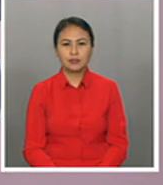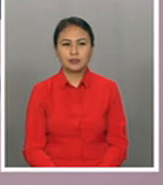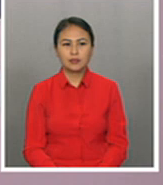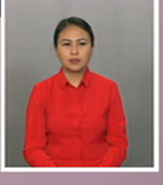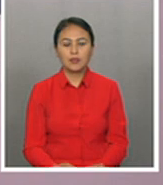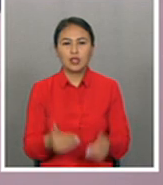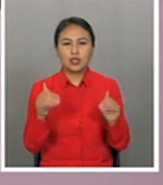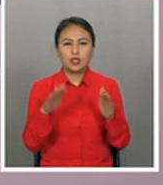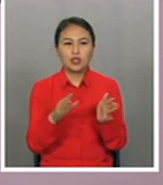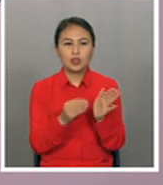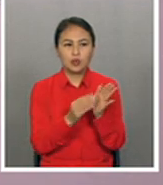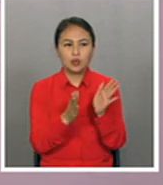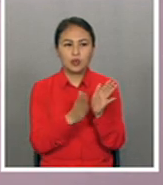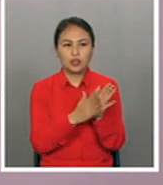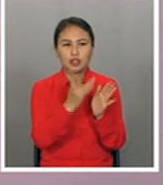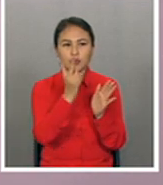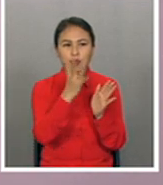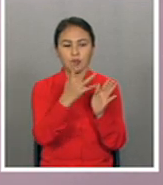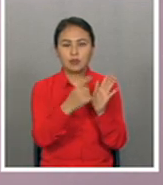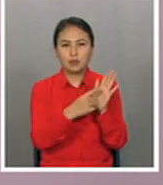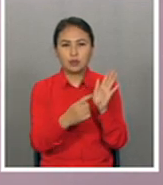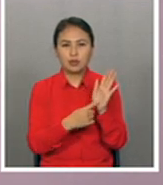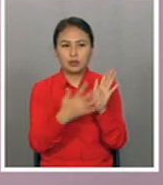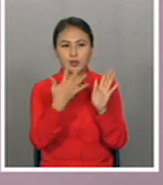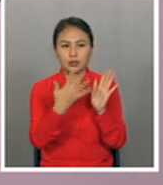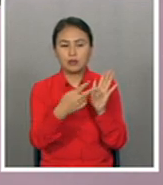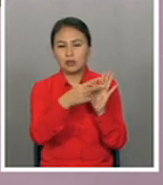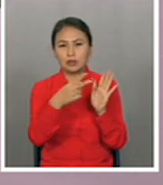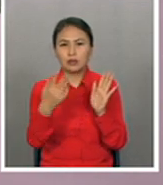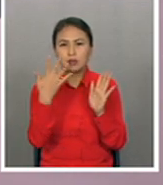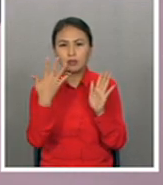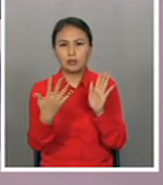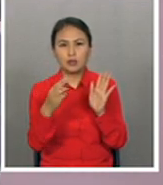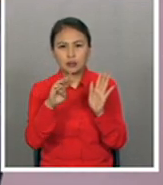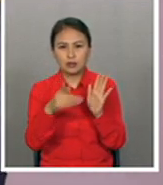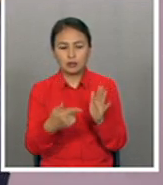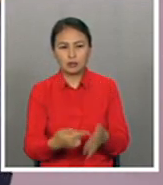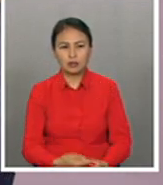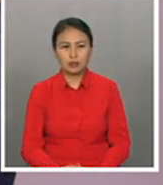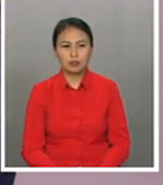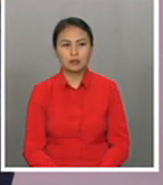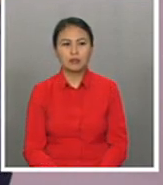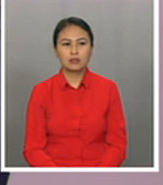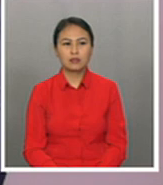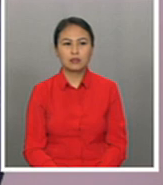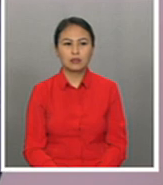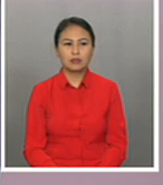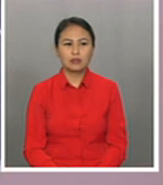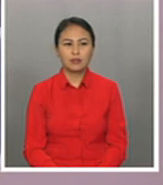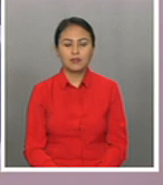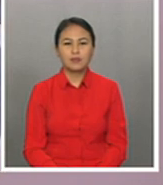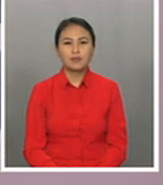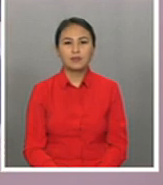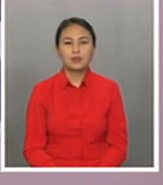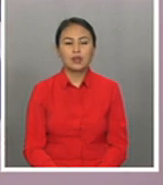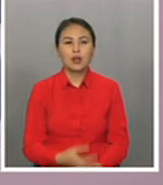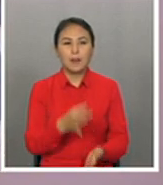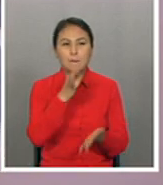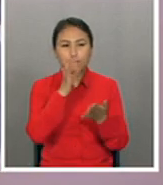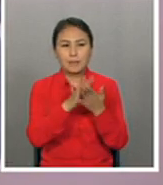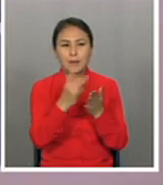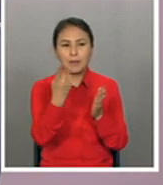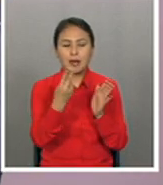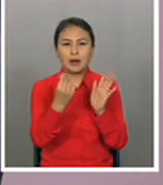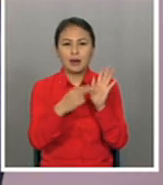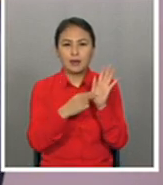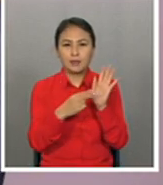Шешуі, 25 пен 5-тің бөліндісі 5-ке тең болады. Демек, 1 кәмпиттің